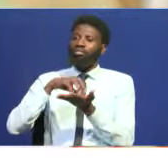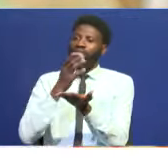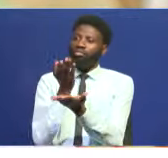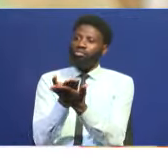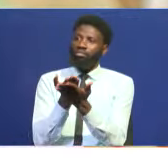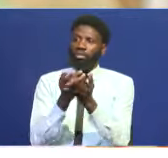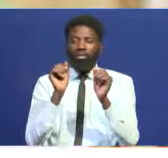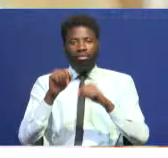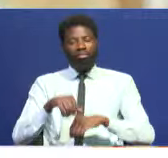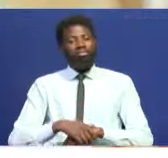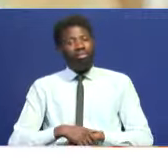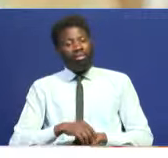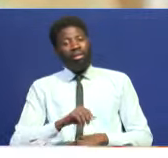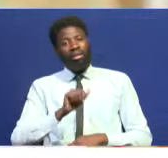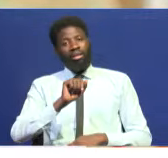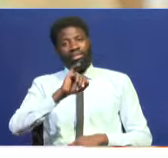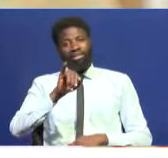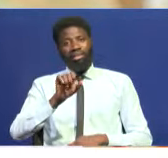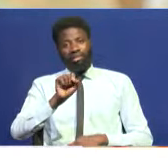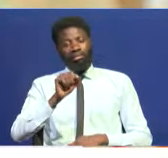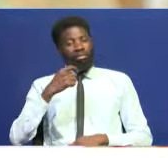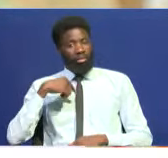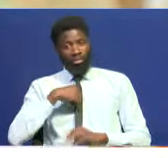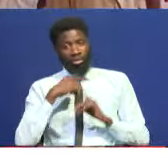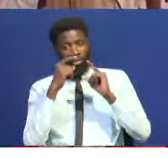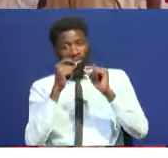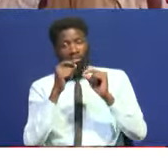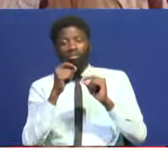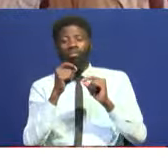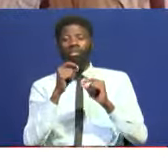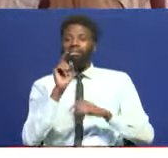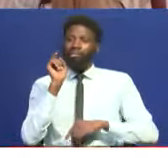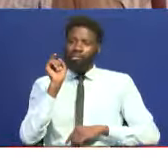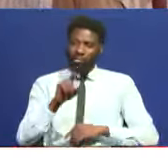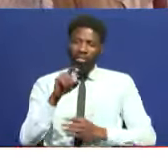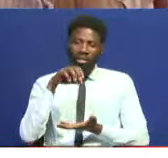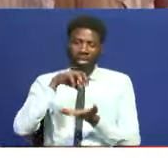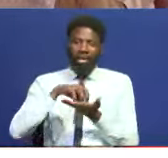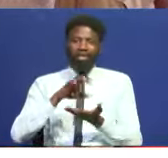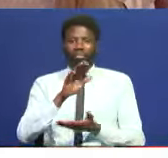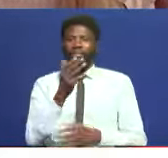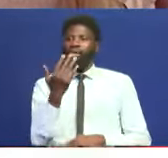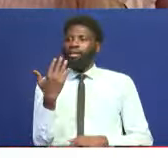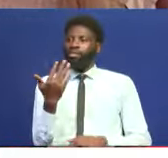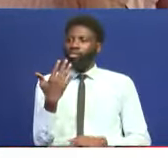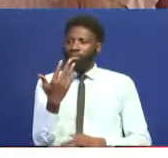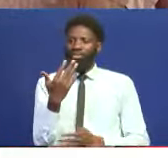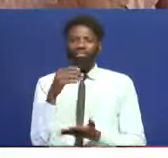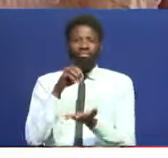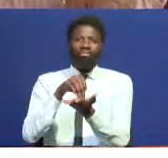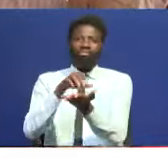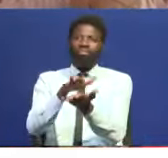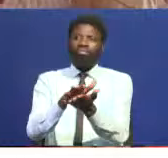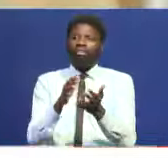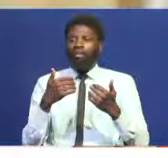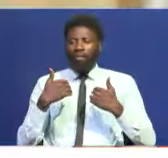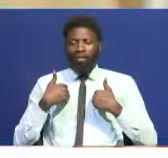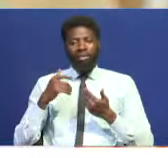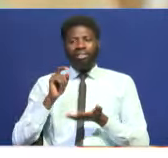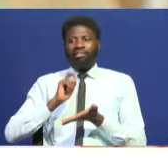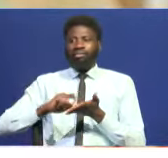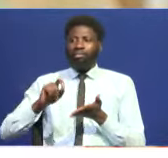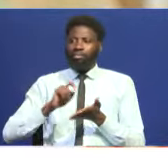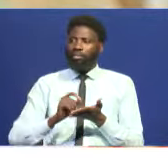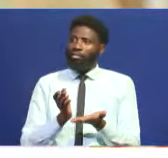the process to be documented. Wakati wanafanya hizo cases zikuwe documented. Na tuko tayari, kuna secretariat, kuna ofisa mmoja wa koti